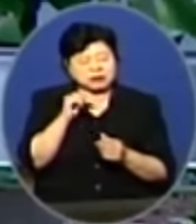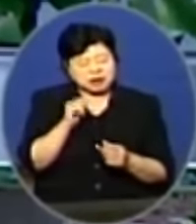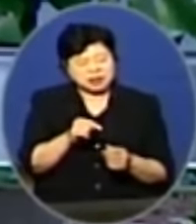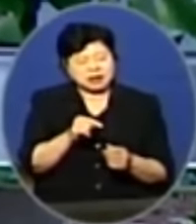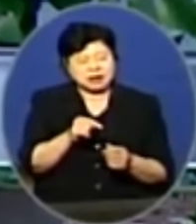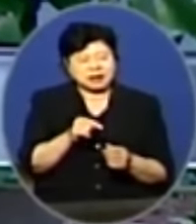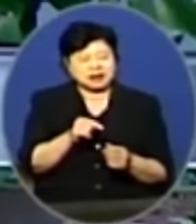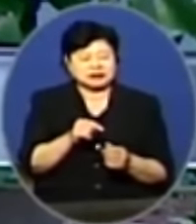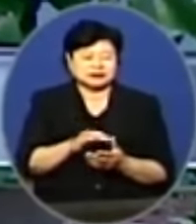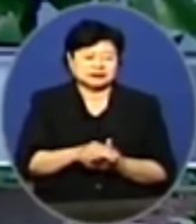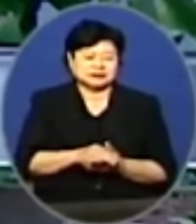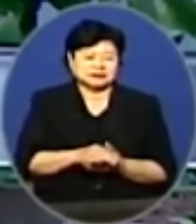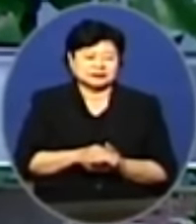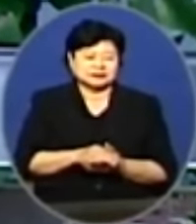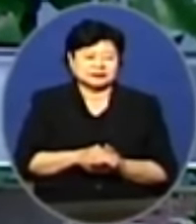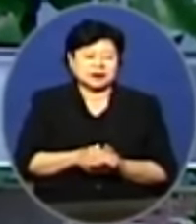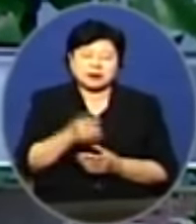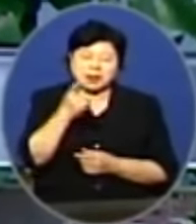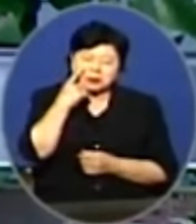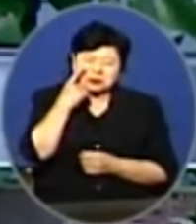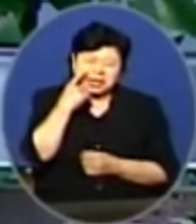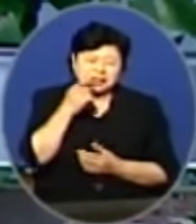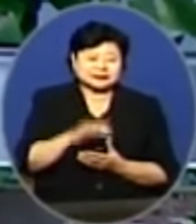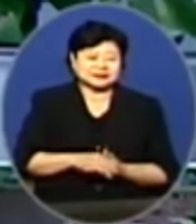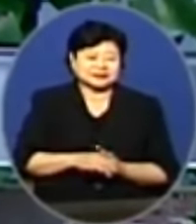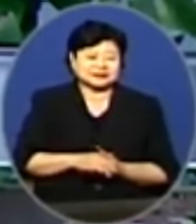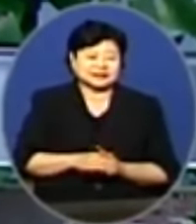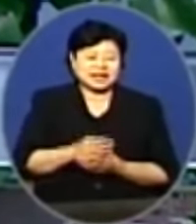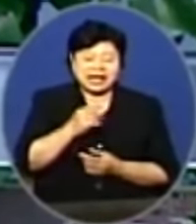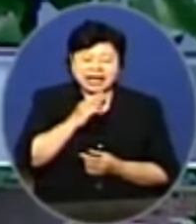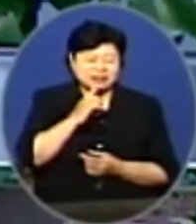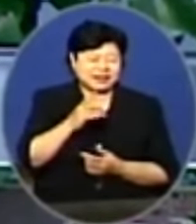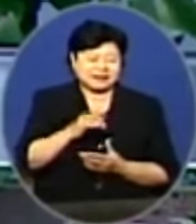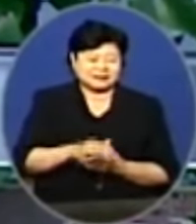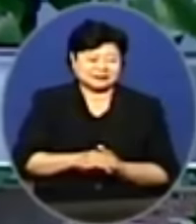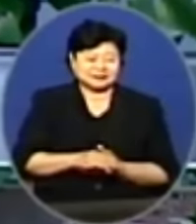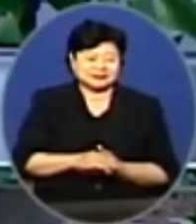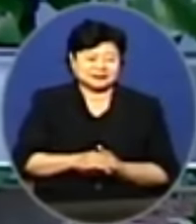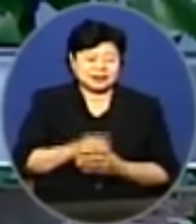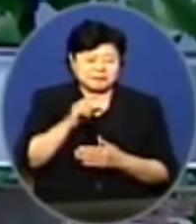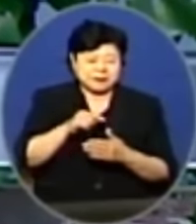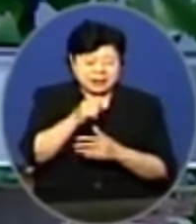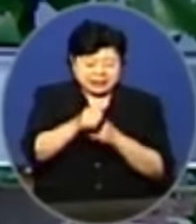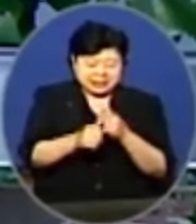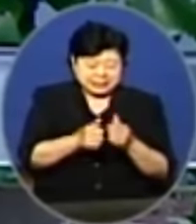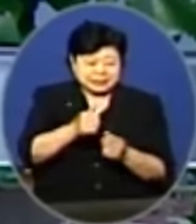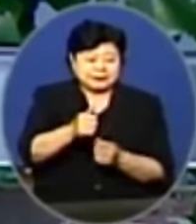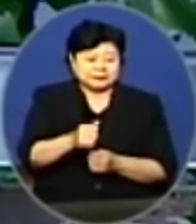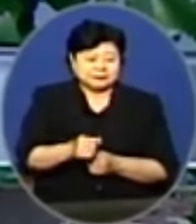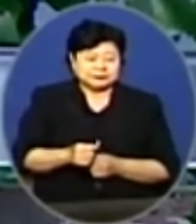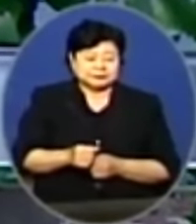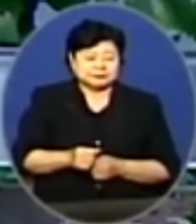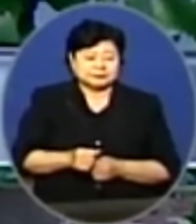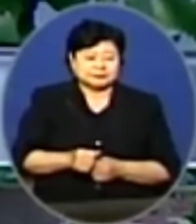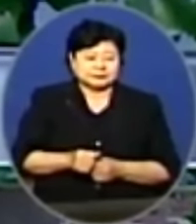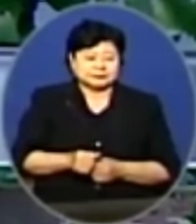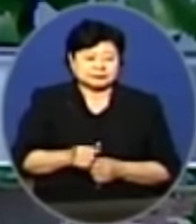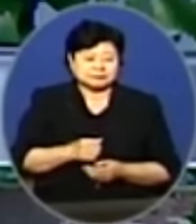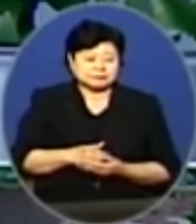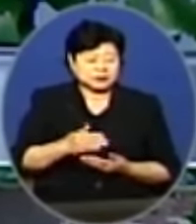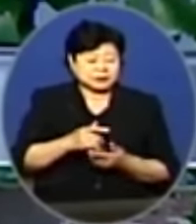하니까 어디 한번 해보자 그러면 틀렸어요. 마음에 하나님도 아, 이 사람이 물러가지 않겠구나.